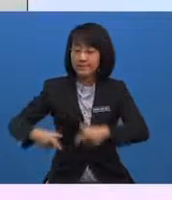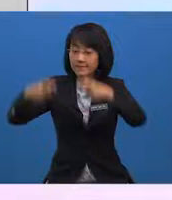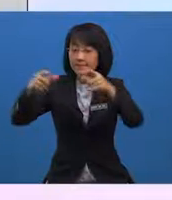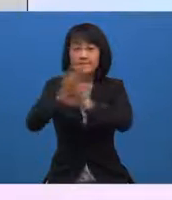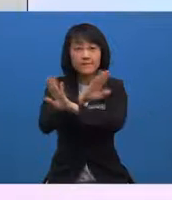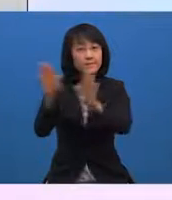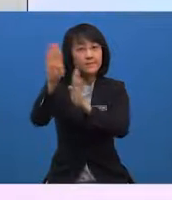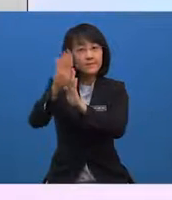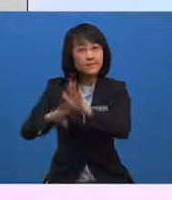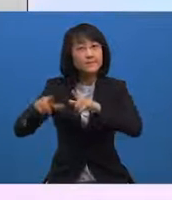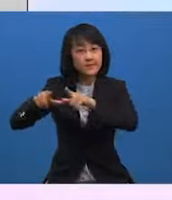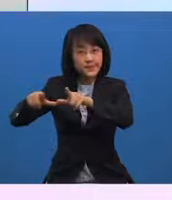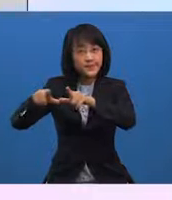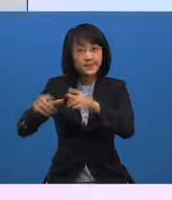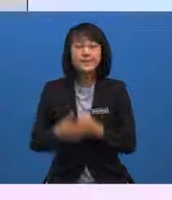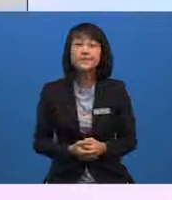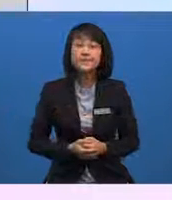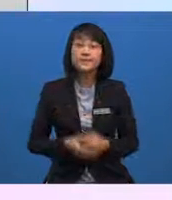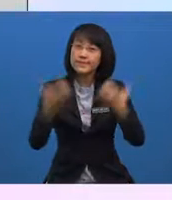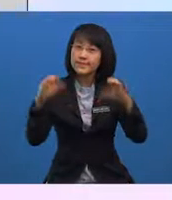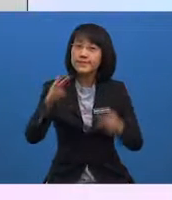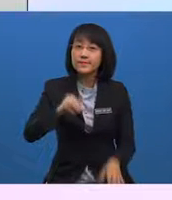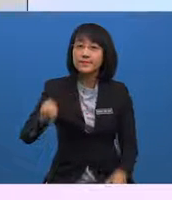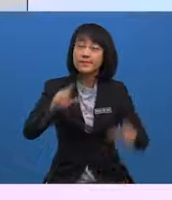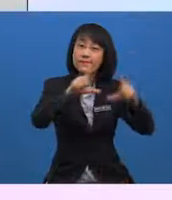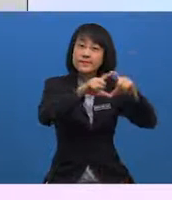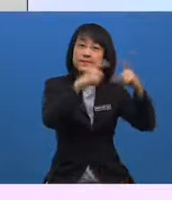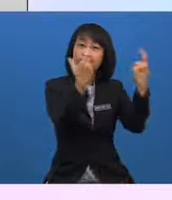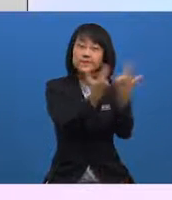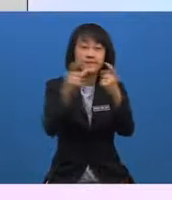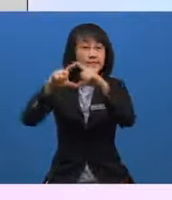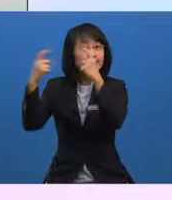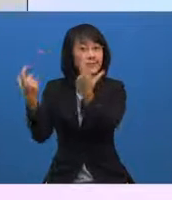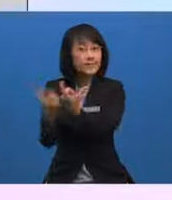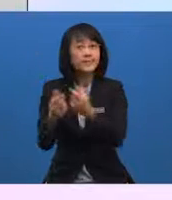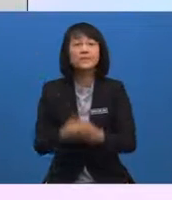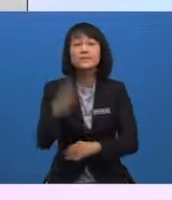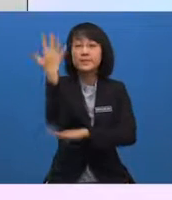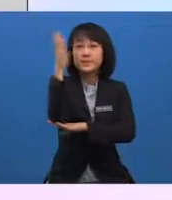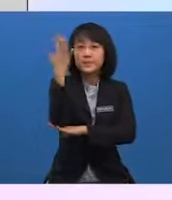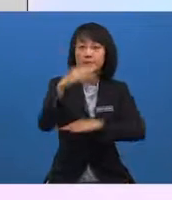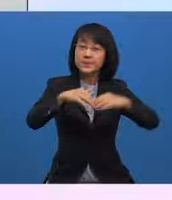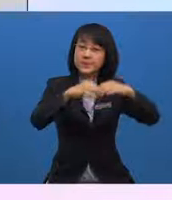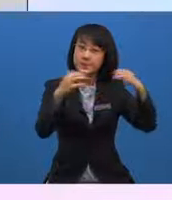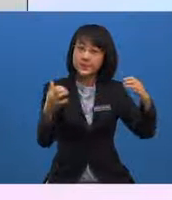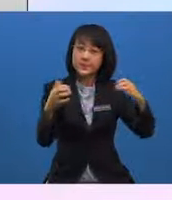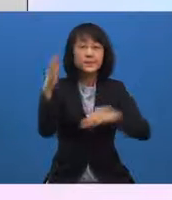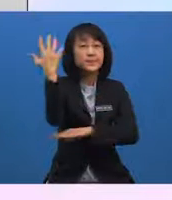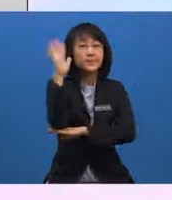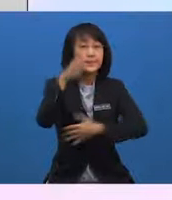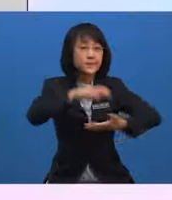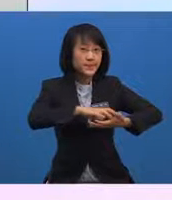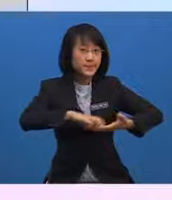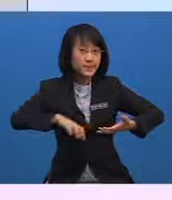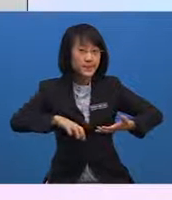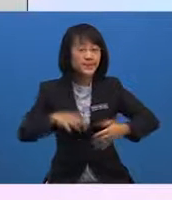berkayu. Cuba murid-murid kelaskan antara pokok durian, pokok betik,